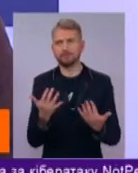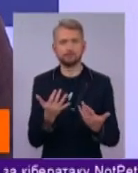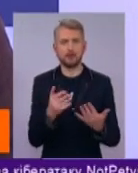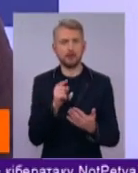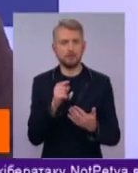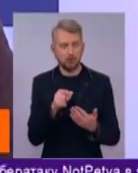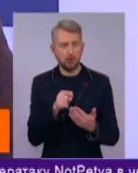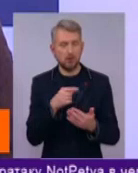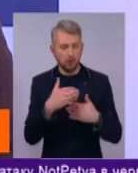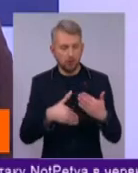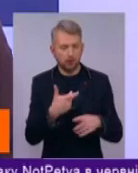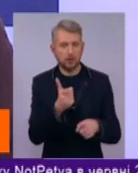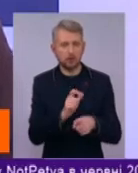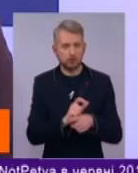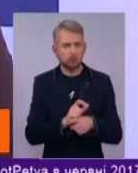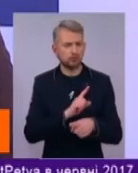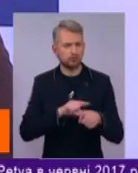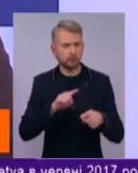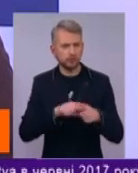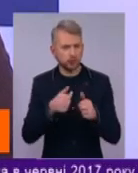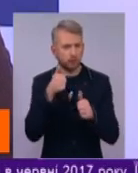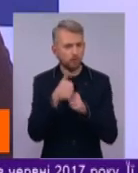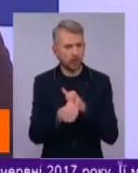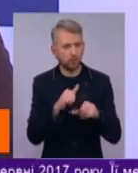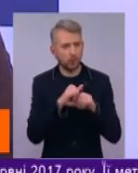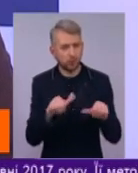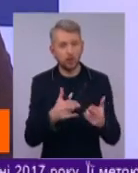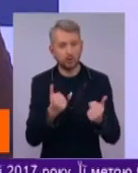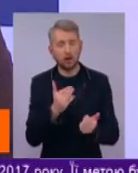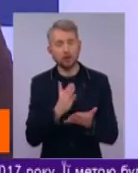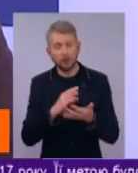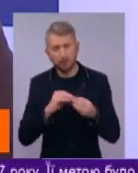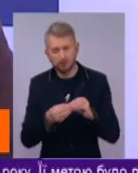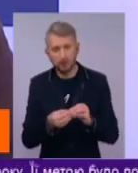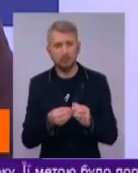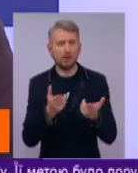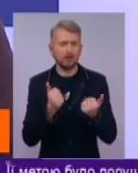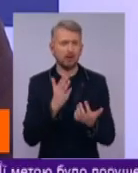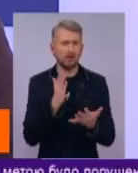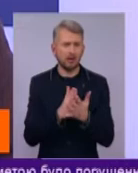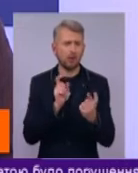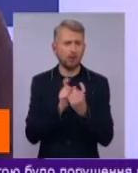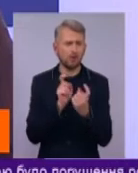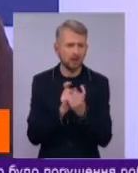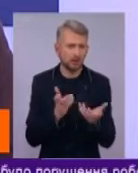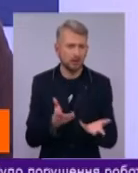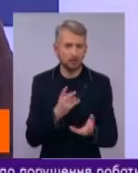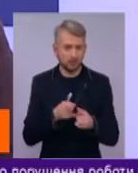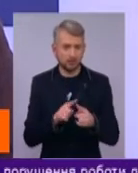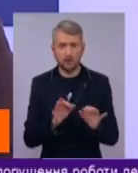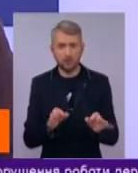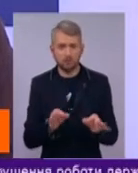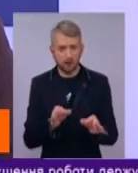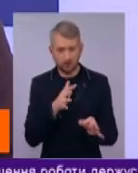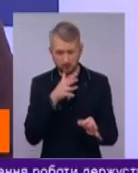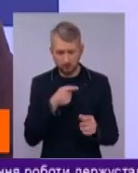воно рухається дуже великими кроками вперед і прогресує. Так, є проблеми. Так, є якісь конфлікти. Ну, це нормально в